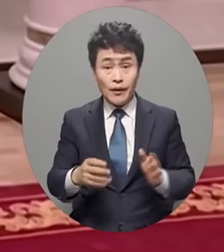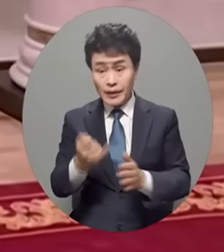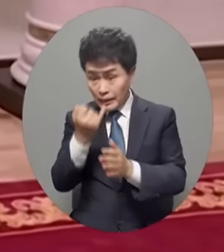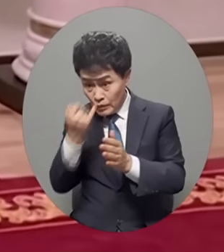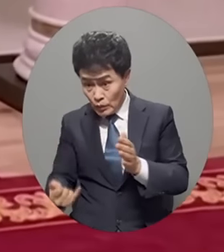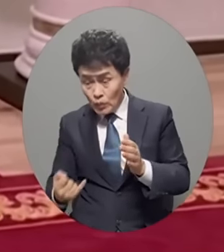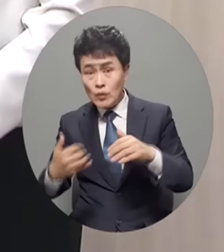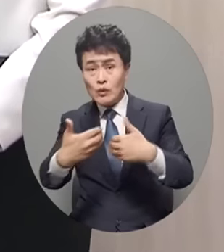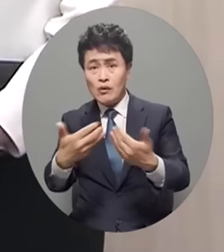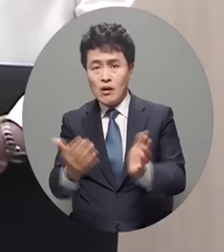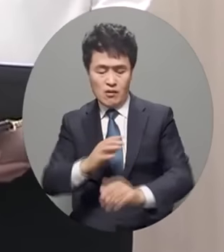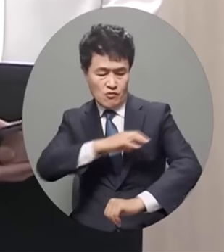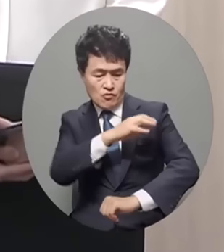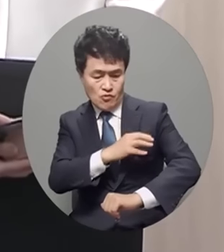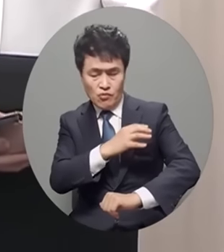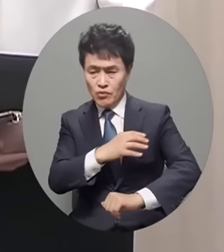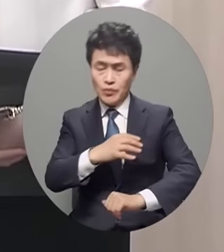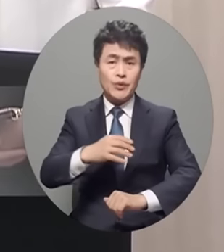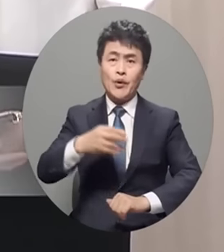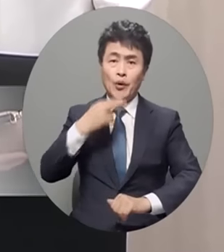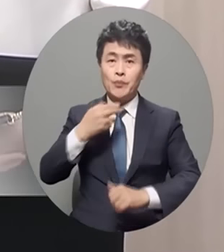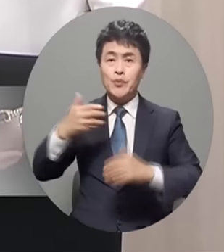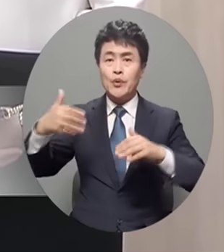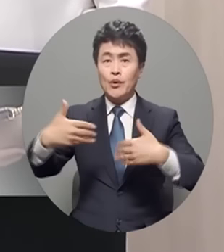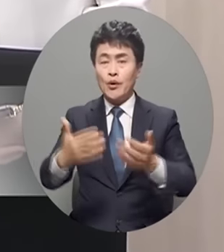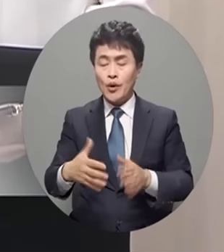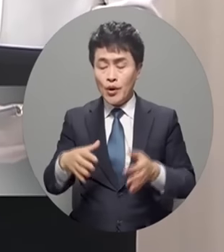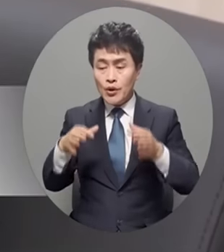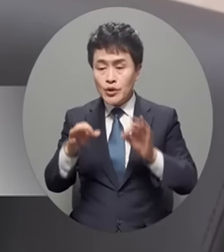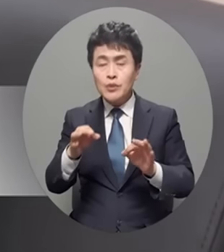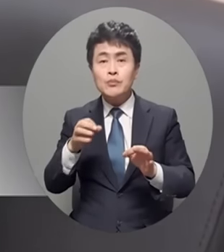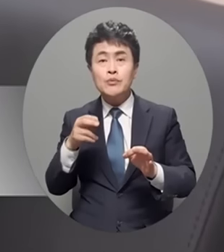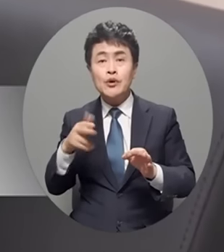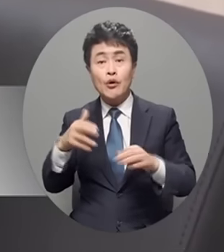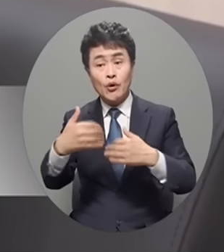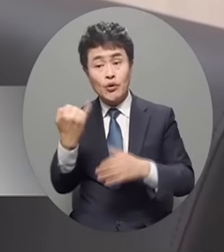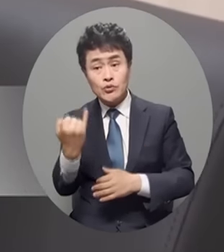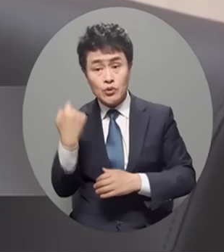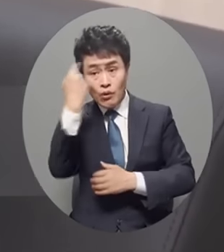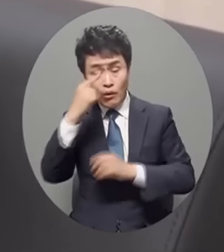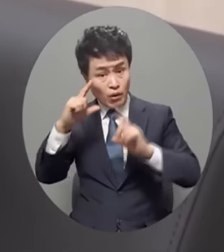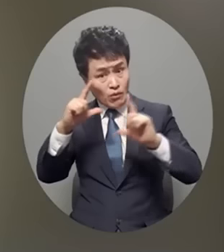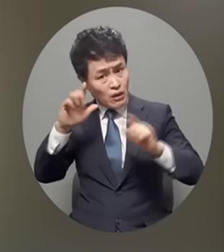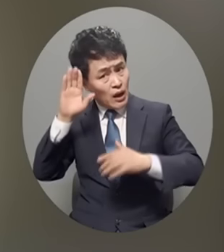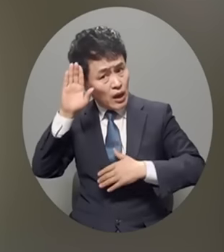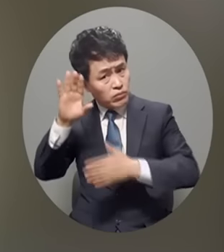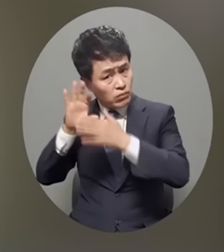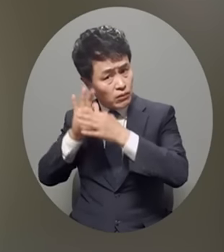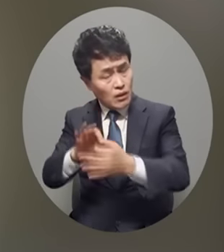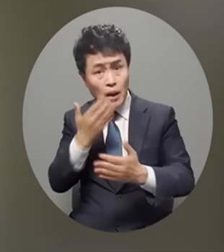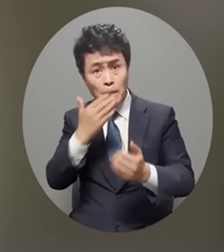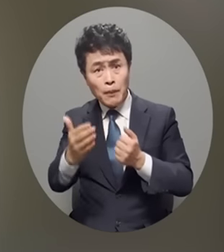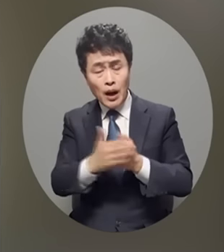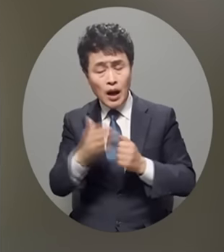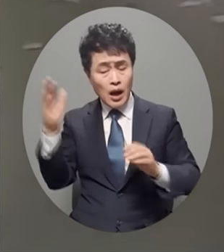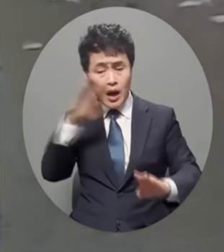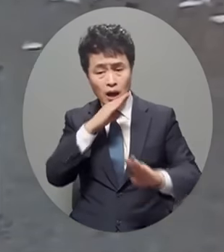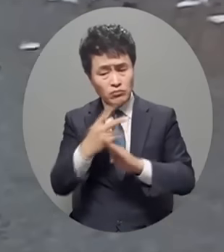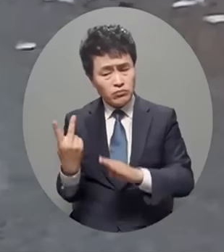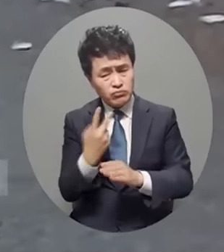과시하면서도 권력에는 위협이 되지 않는 존재로 김여정의 위상은 앞으로도 여전할 것으로 관측됩니다. 악화되는 남북관계